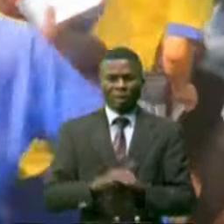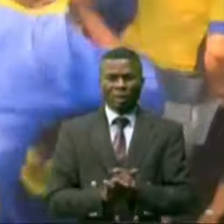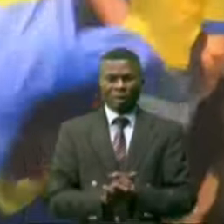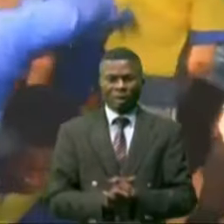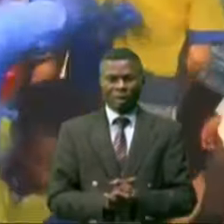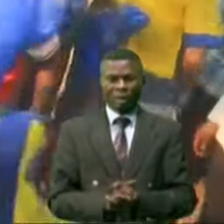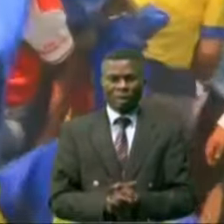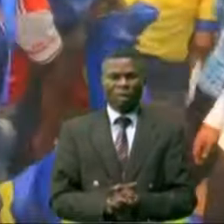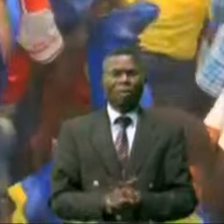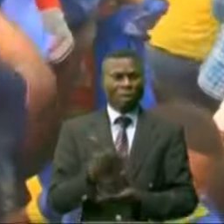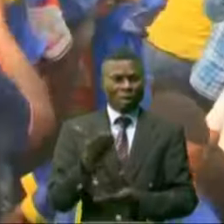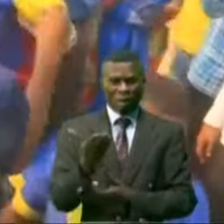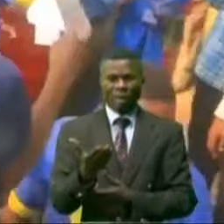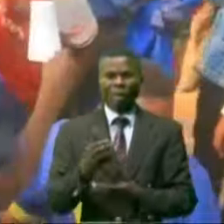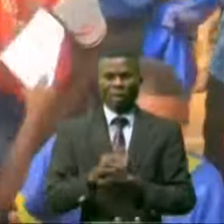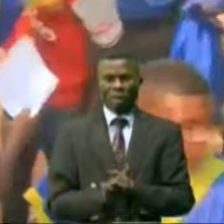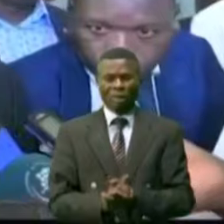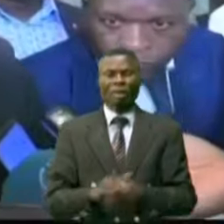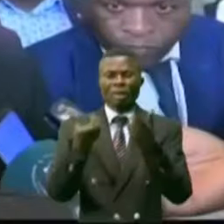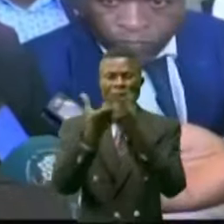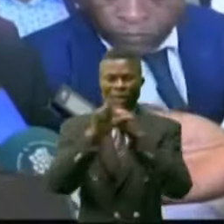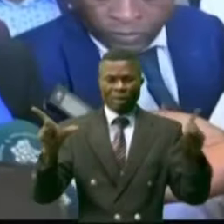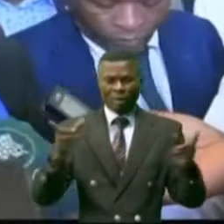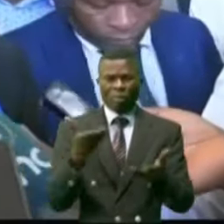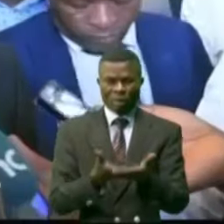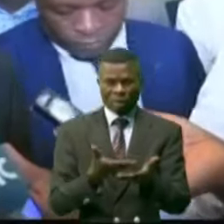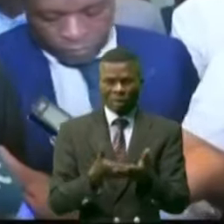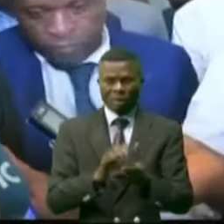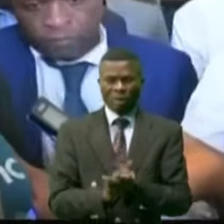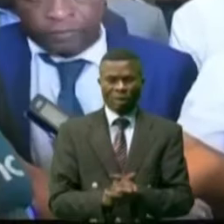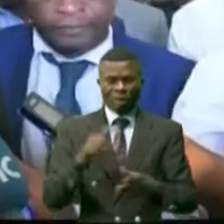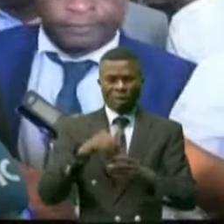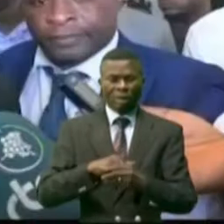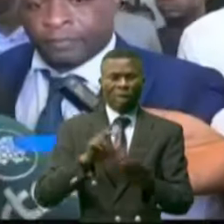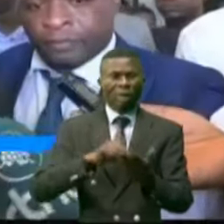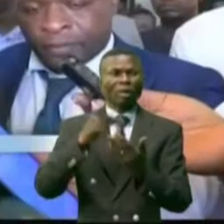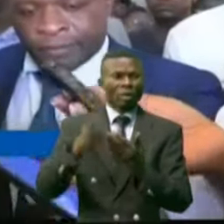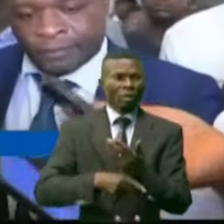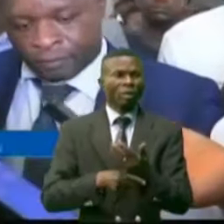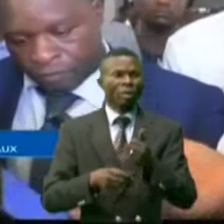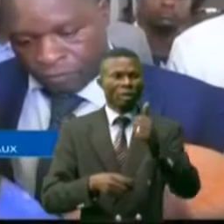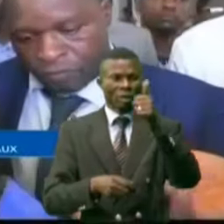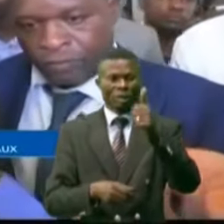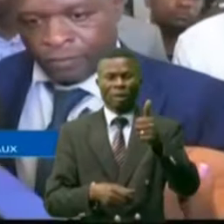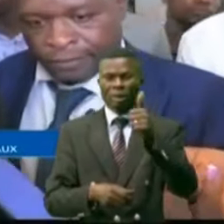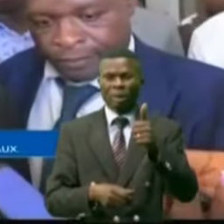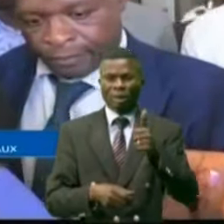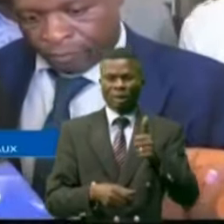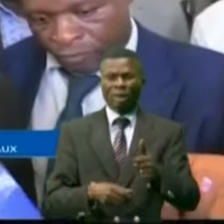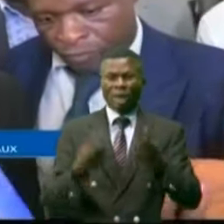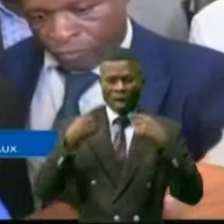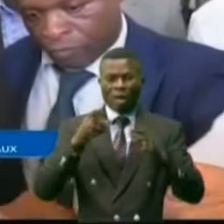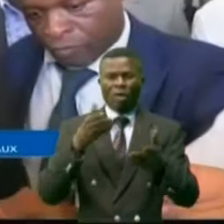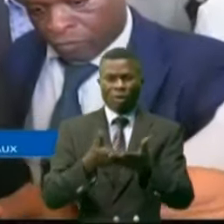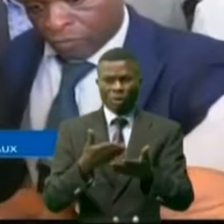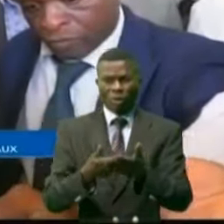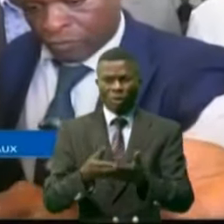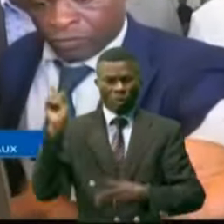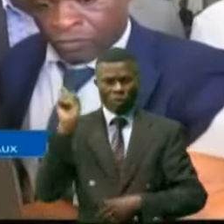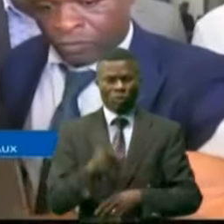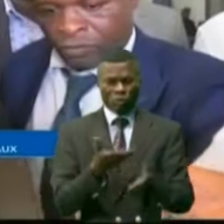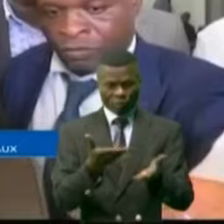ont humé l'air frais de la liberté. C'est dans le cadre de la tournée que j'ai lancée sur l'ensemble du